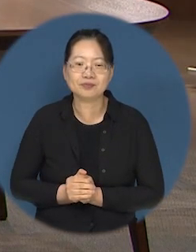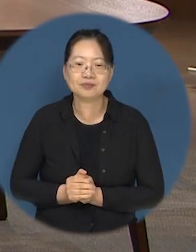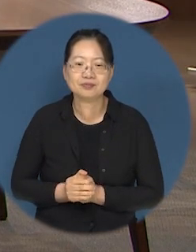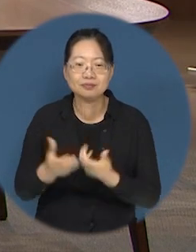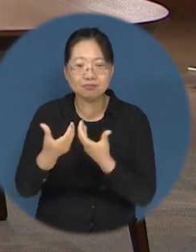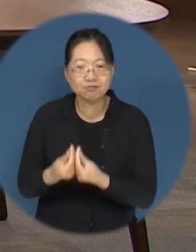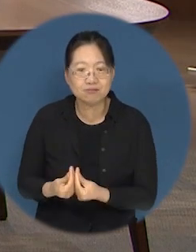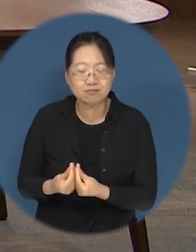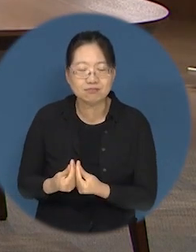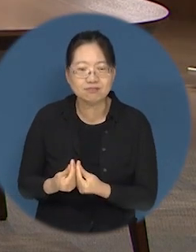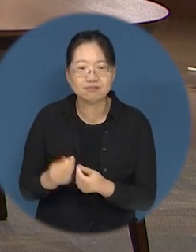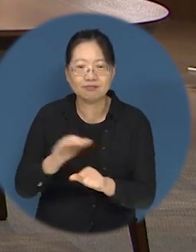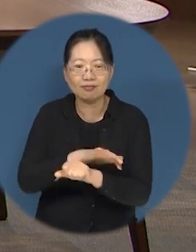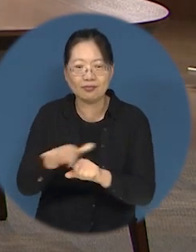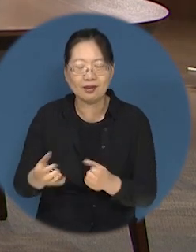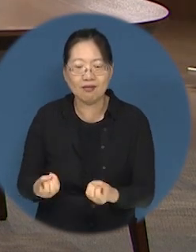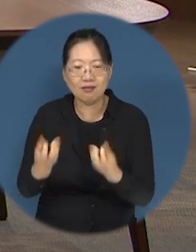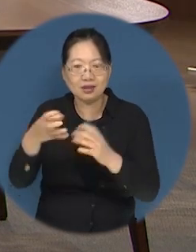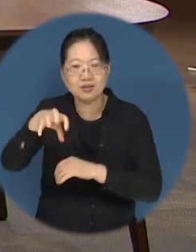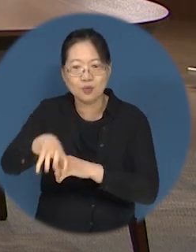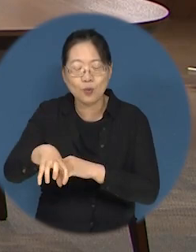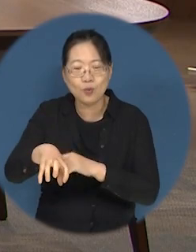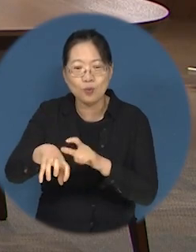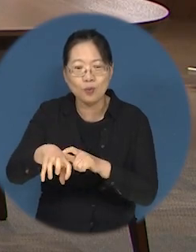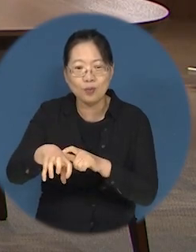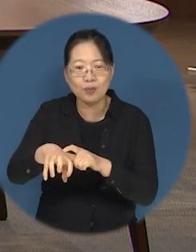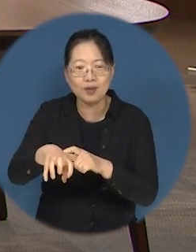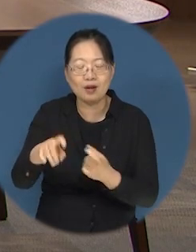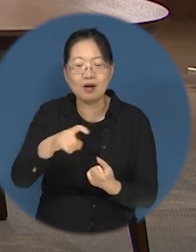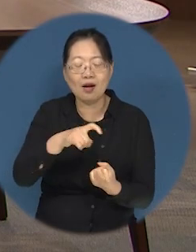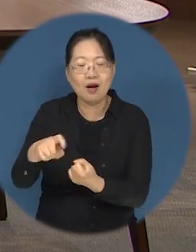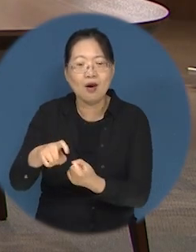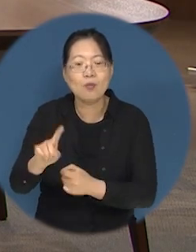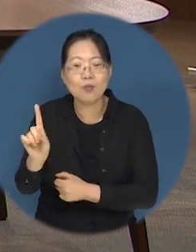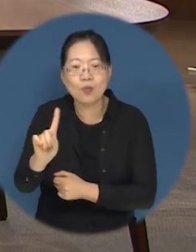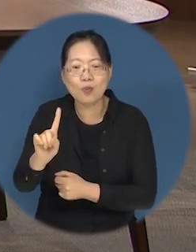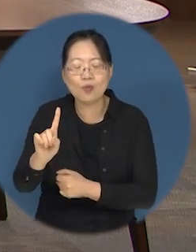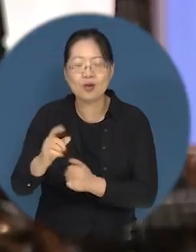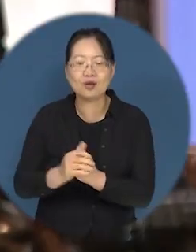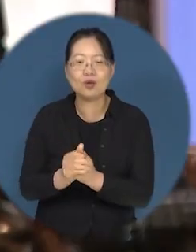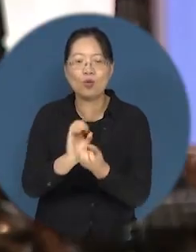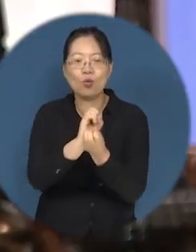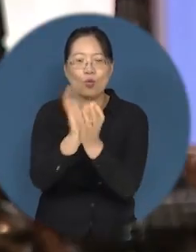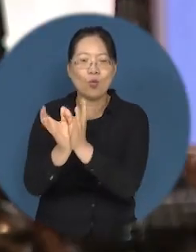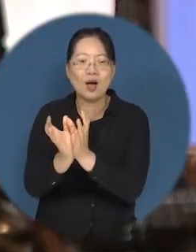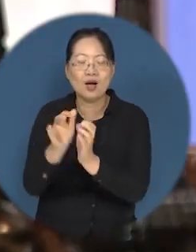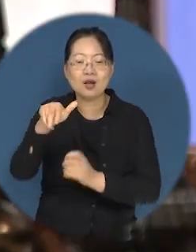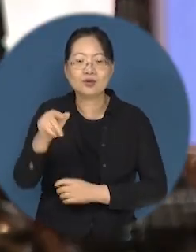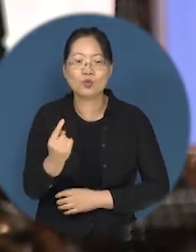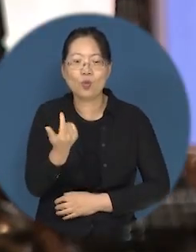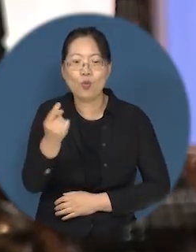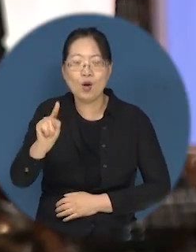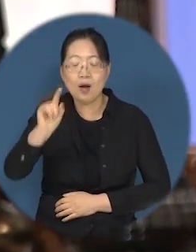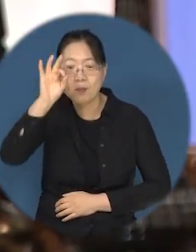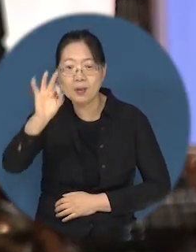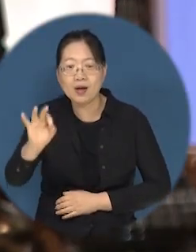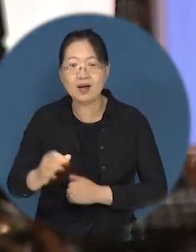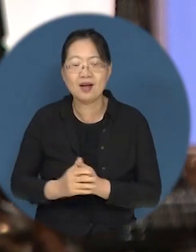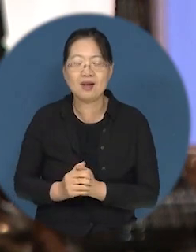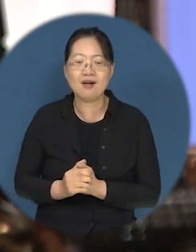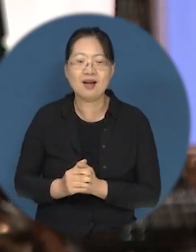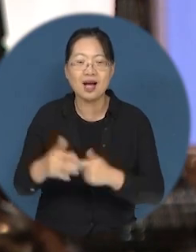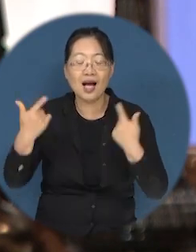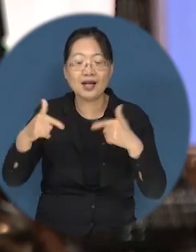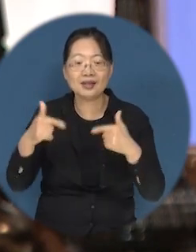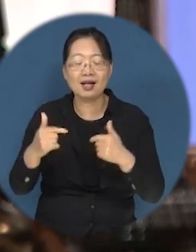예. 예를 들어서 장례식장에 납품을 하는 어떤 그 화환. 예, 조화 같은 경우에 사실은